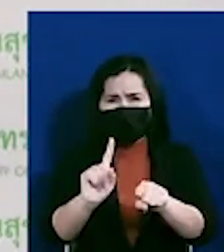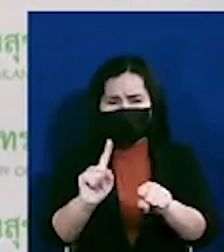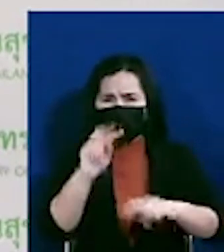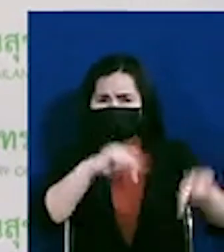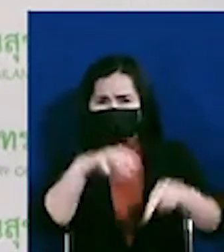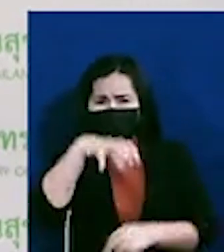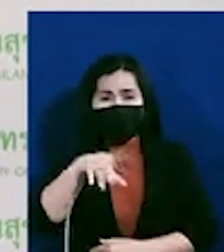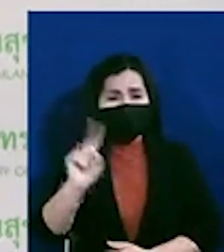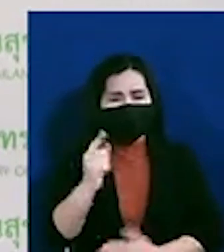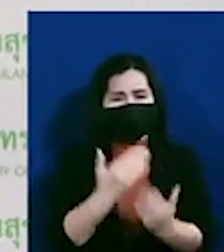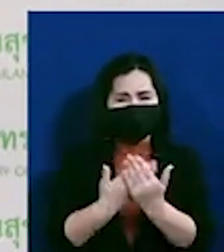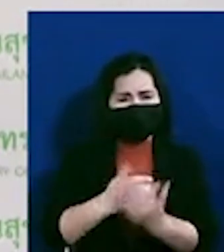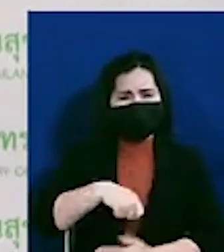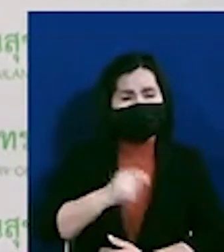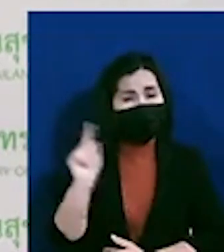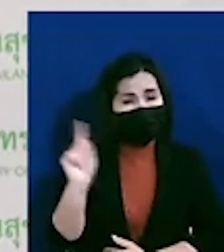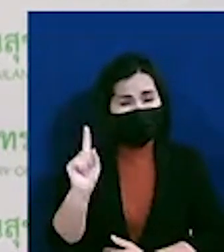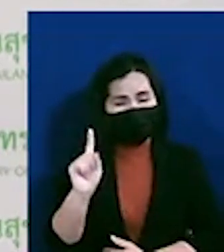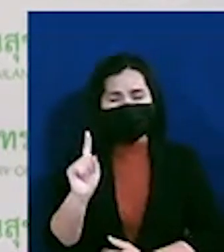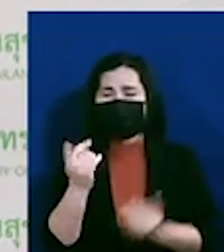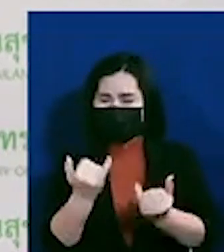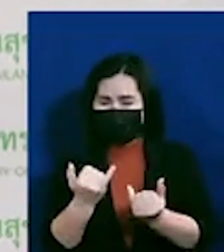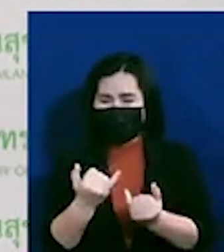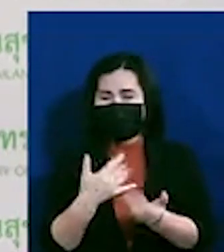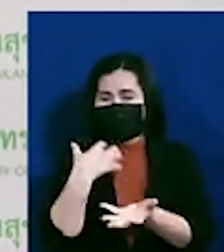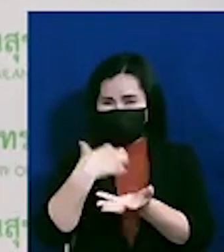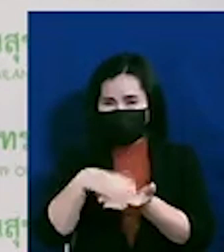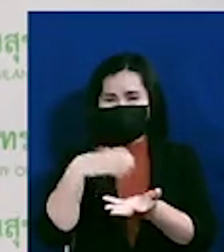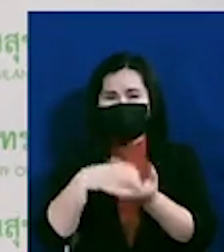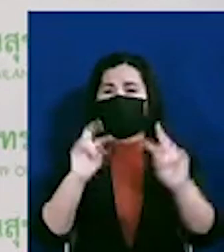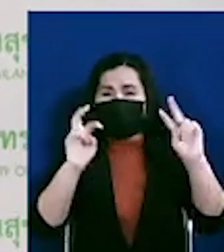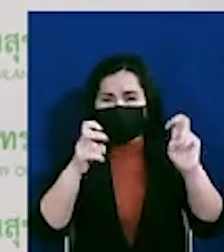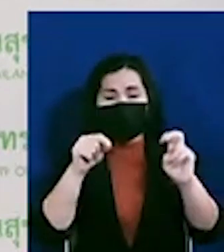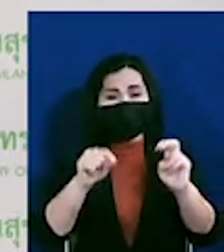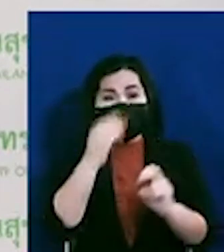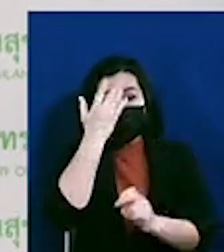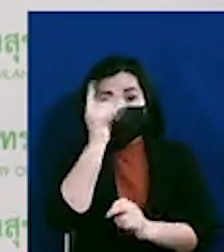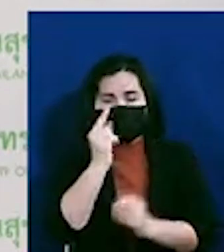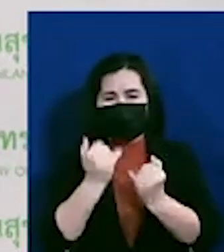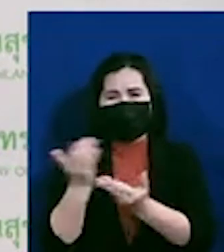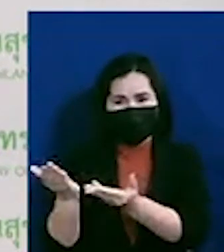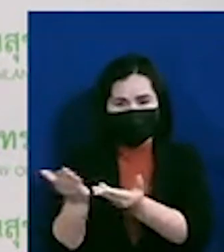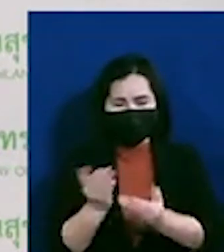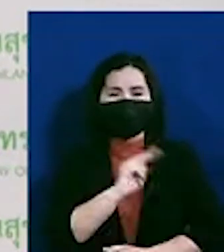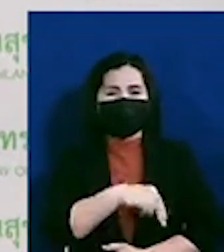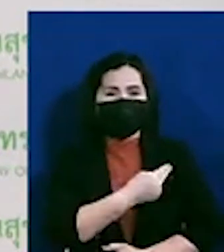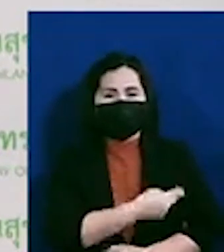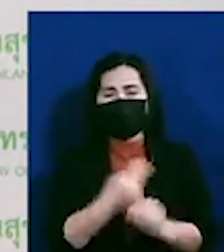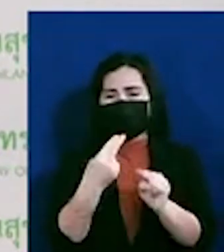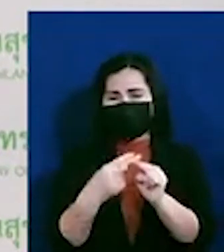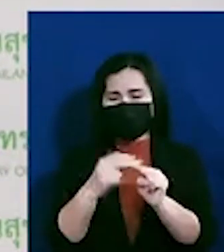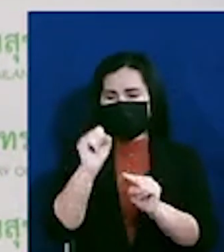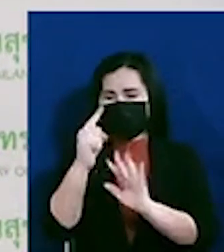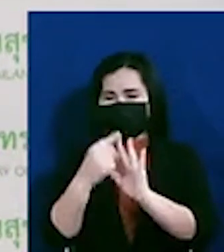เสียค่าใช้จ่ายหรือไม่อย่างไรวันนี้เรามีคำตอบครับและวันในวันนี้นะครับเราได้รับเกียรติครับจากท่านใดแพทย์สุภกิจ